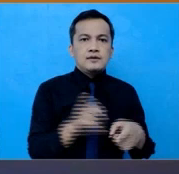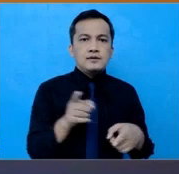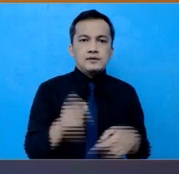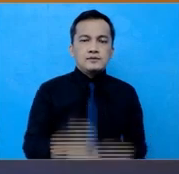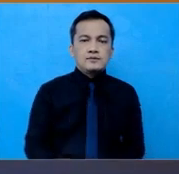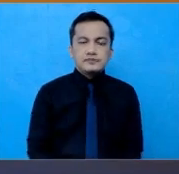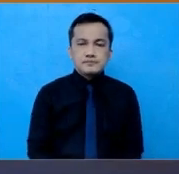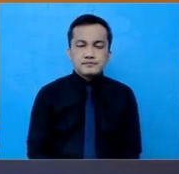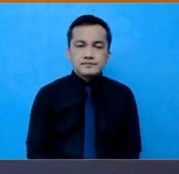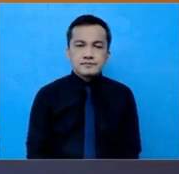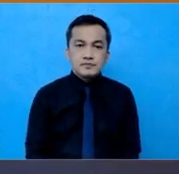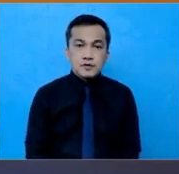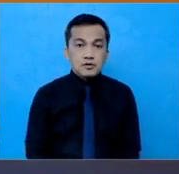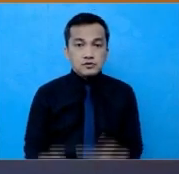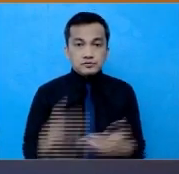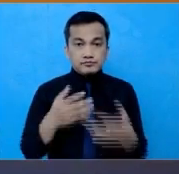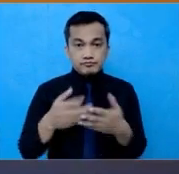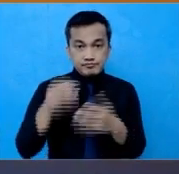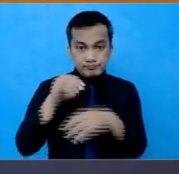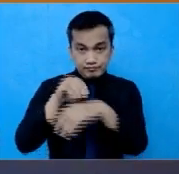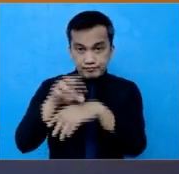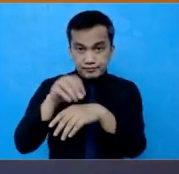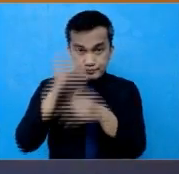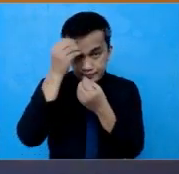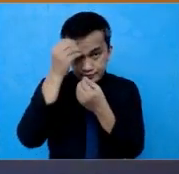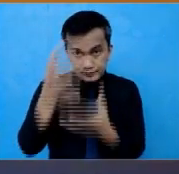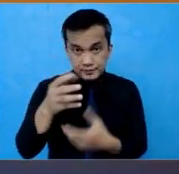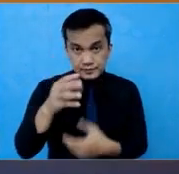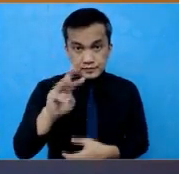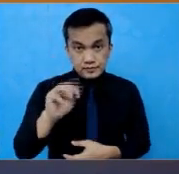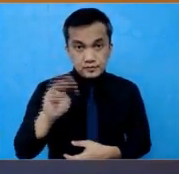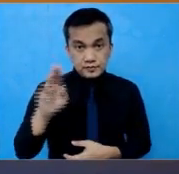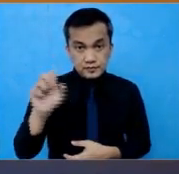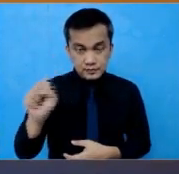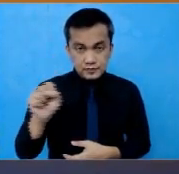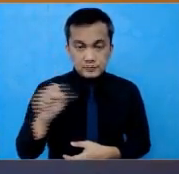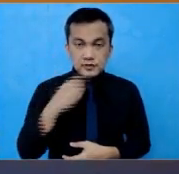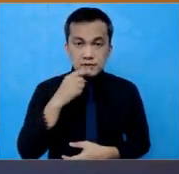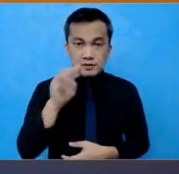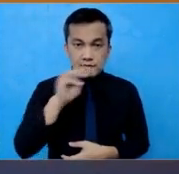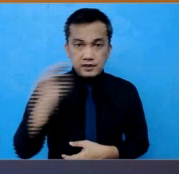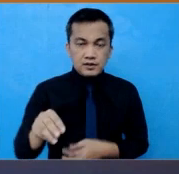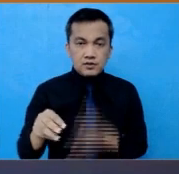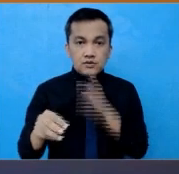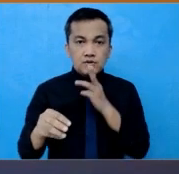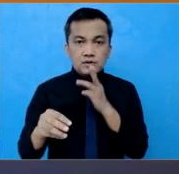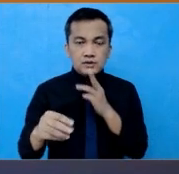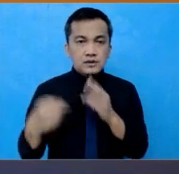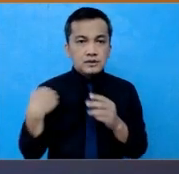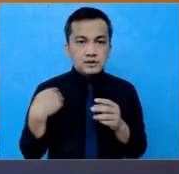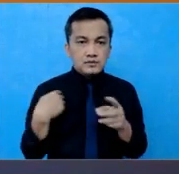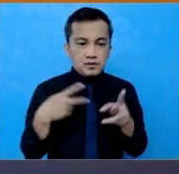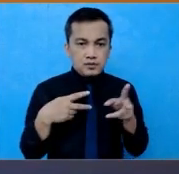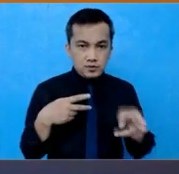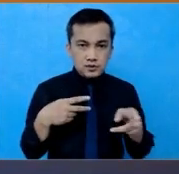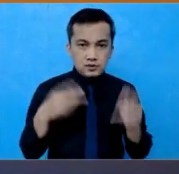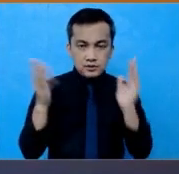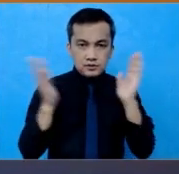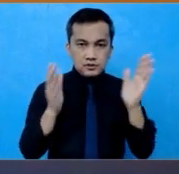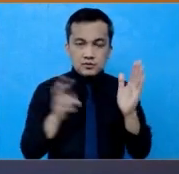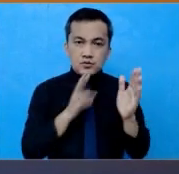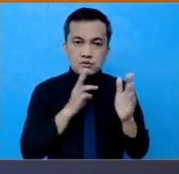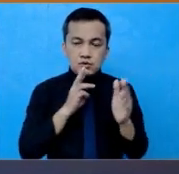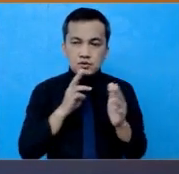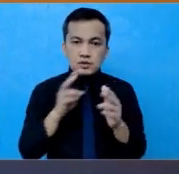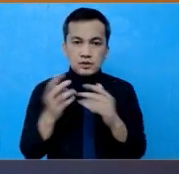ng abisong ito ng MWSS, tiniyak ng Manila Water na hindi rin ito magpuputol ng serbisyo ng tubig sa mga customer